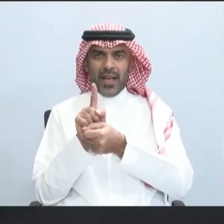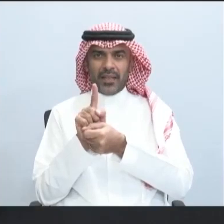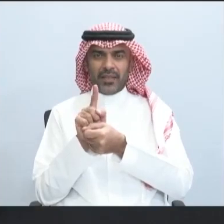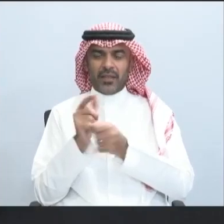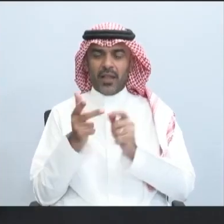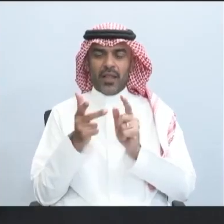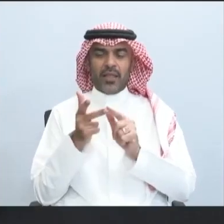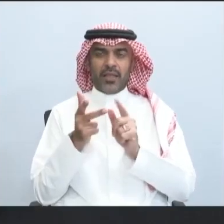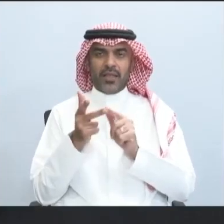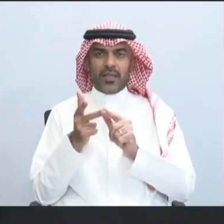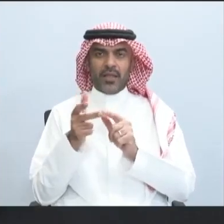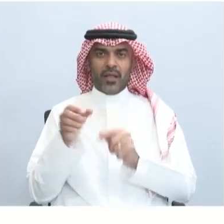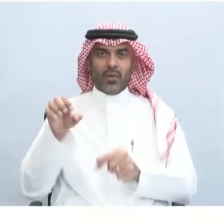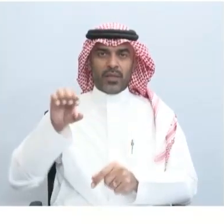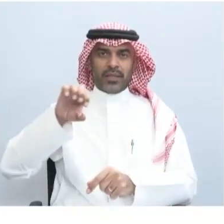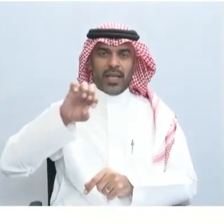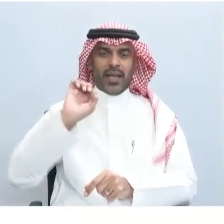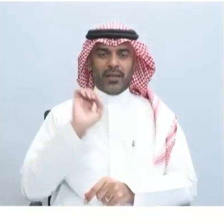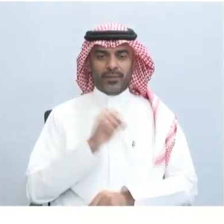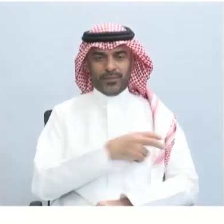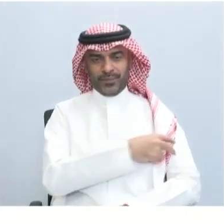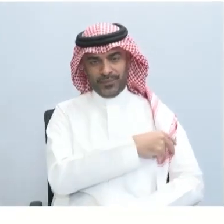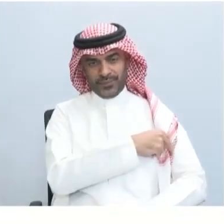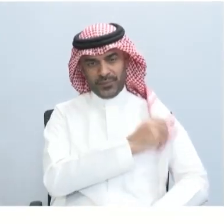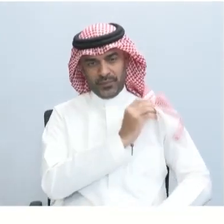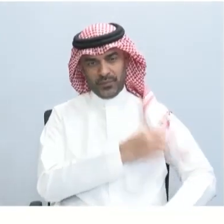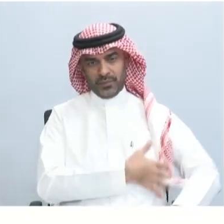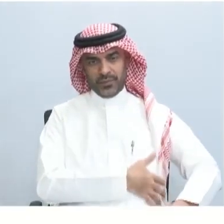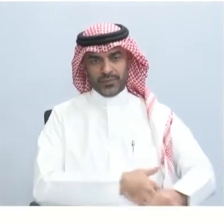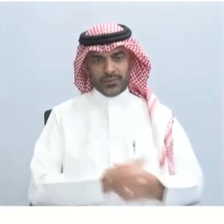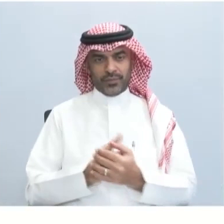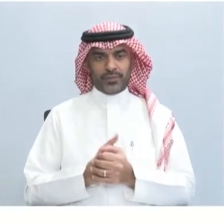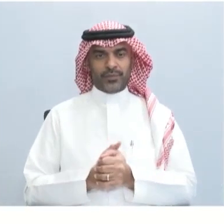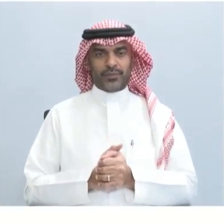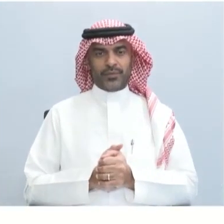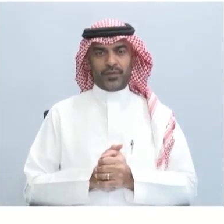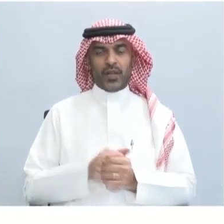كذلك ما نراه طافيا من جبل الجليد هنا